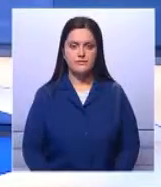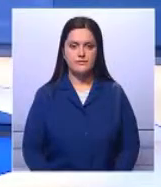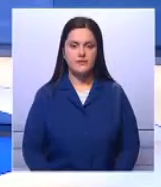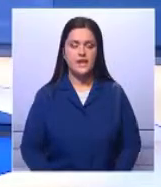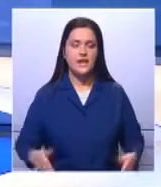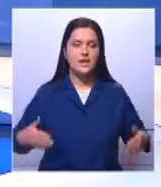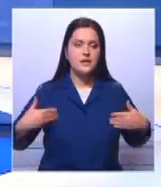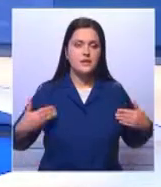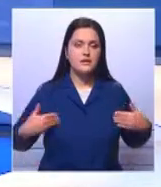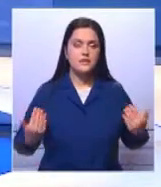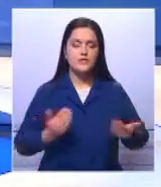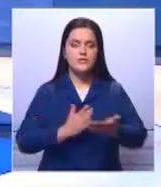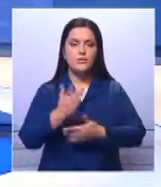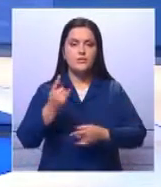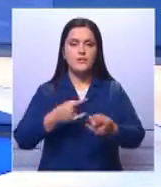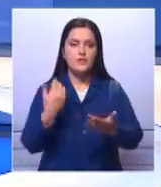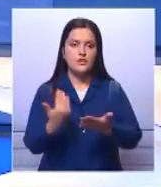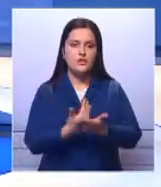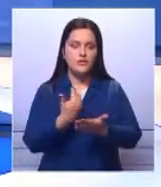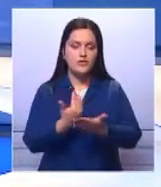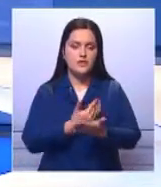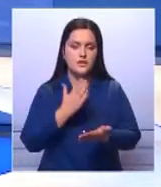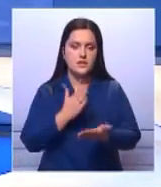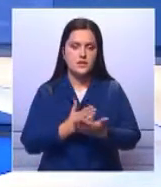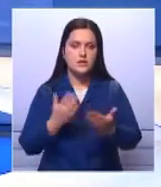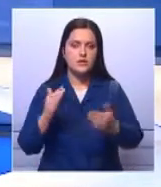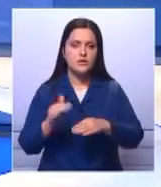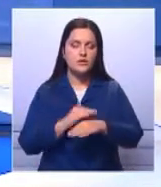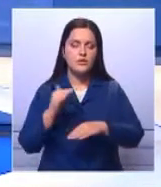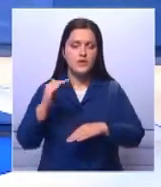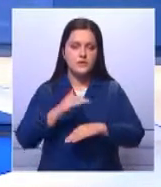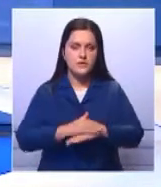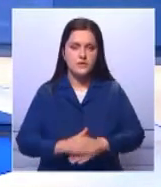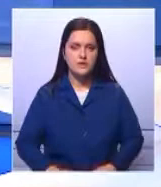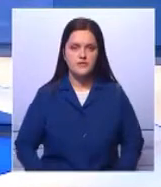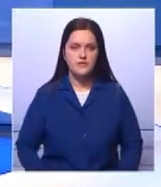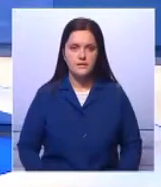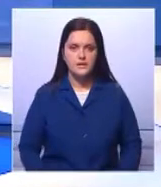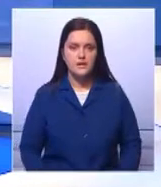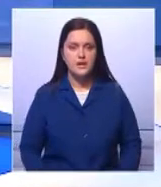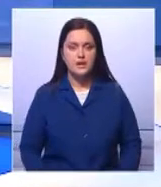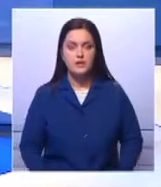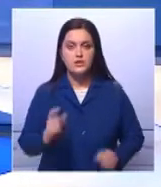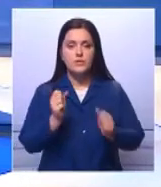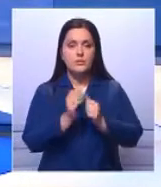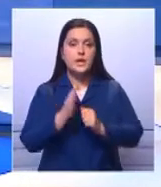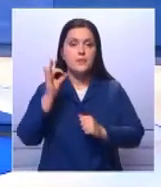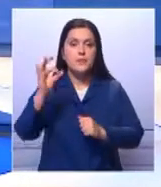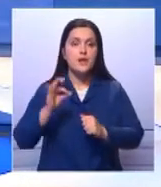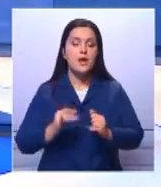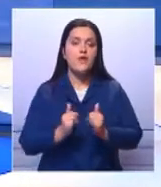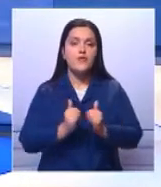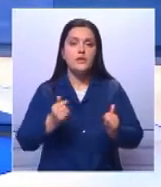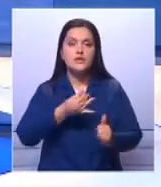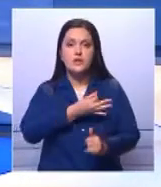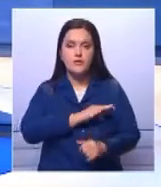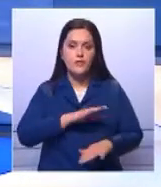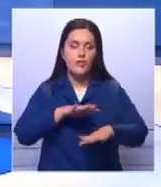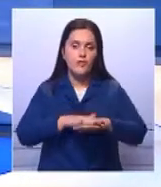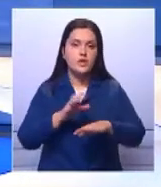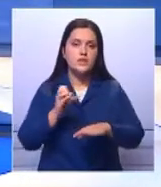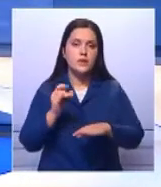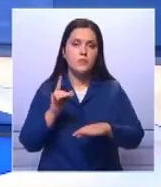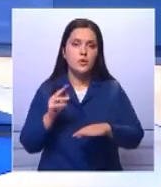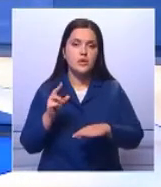столиц, половина шестого. Добрый вечер. С новостями Эльвира Найманбаева и Виктория Антонишина. На 115% выросла выручка